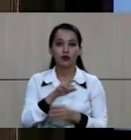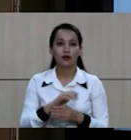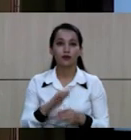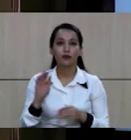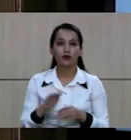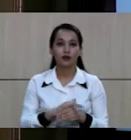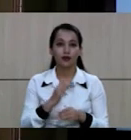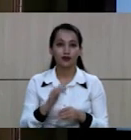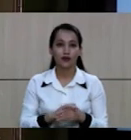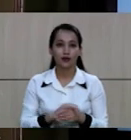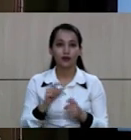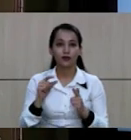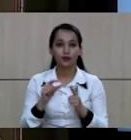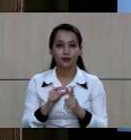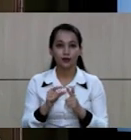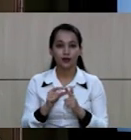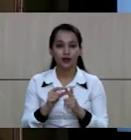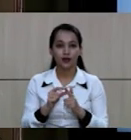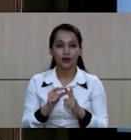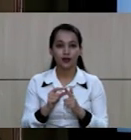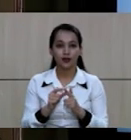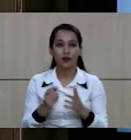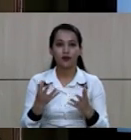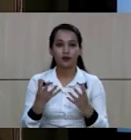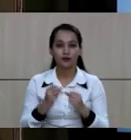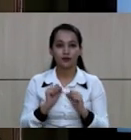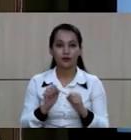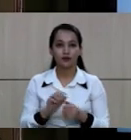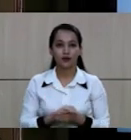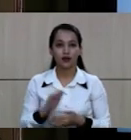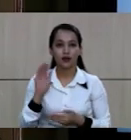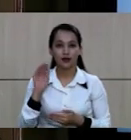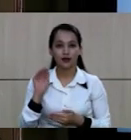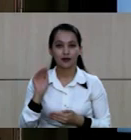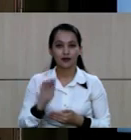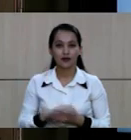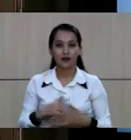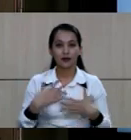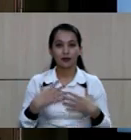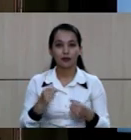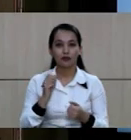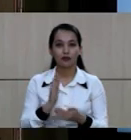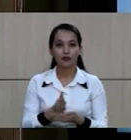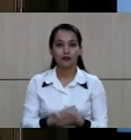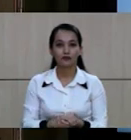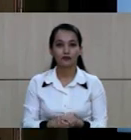barakalla, ofarin so'zlariga va rag'batlariga ega bo'ling. Xayr, aziz o'quvchilar, salomat